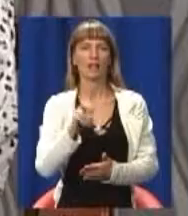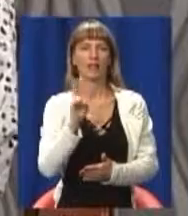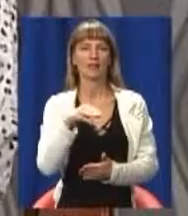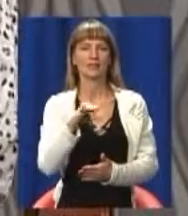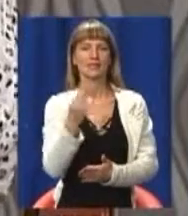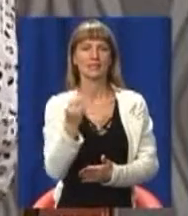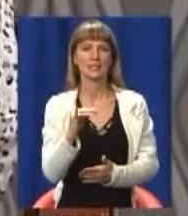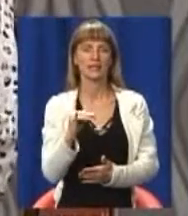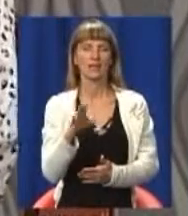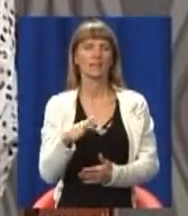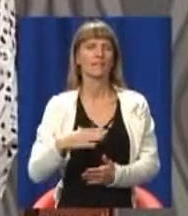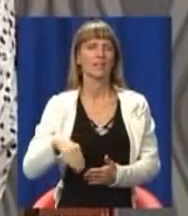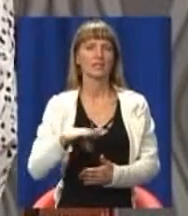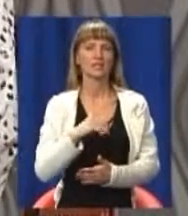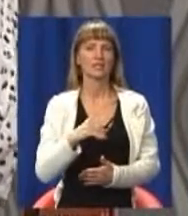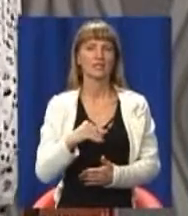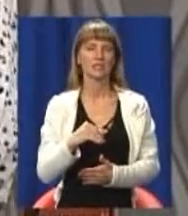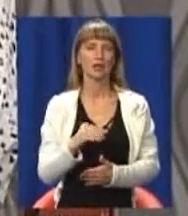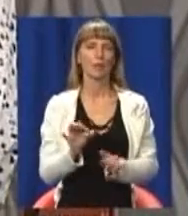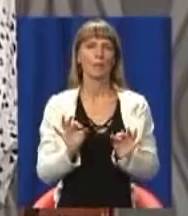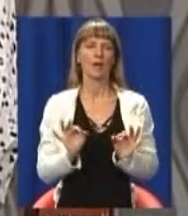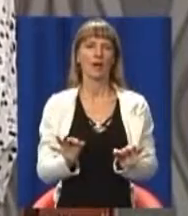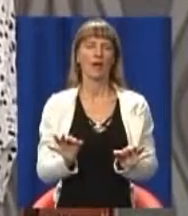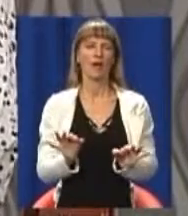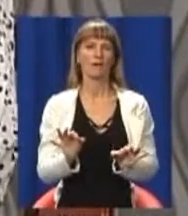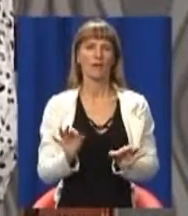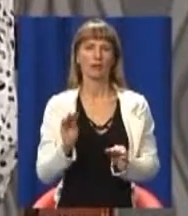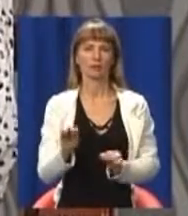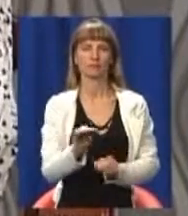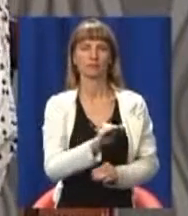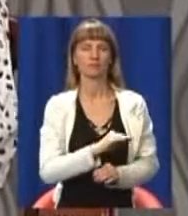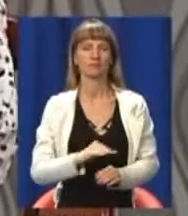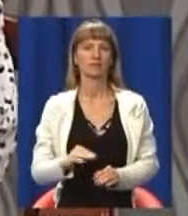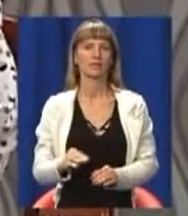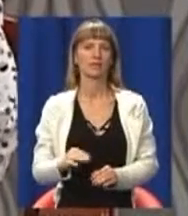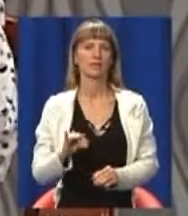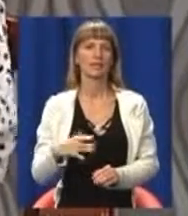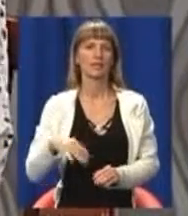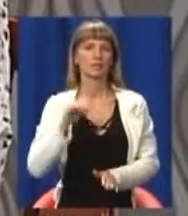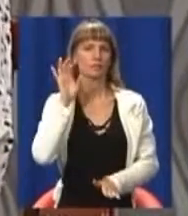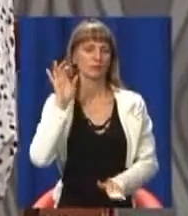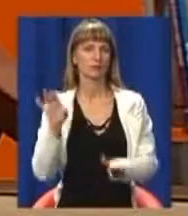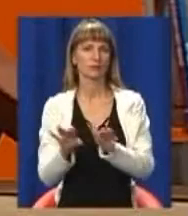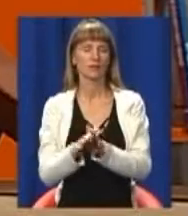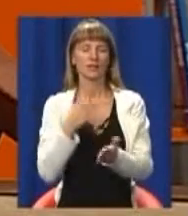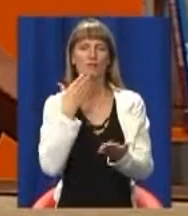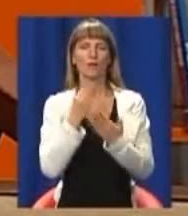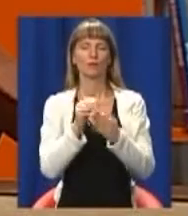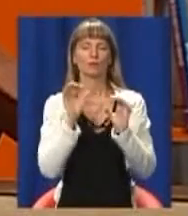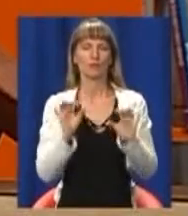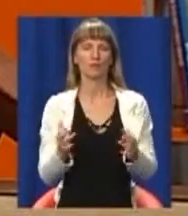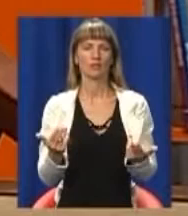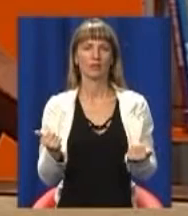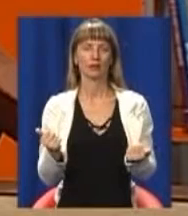в галактиці все так правильно розташовано, що все підпорядковано своїм законам,